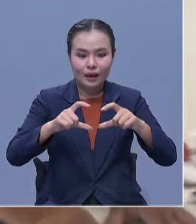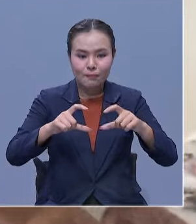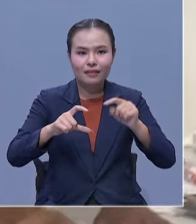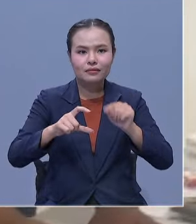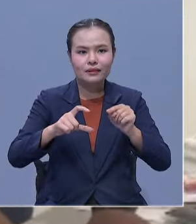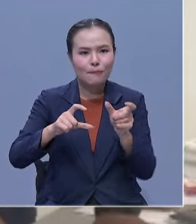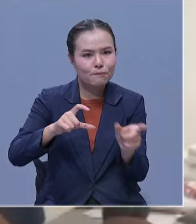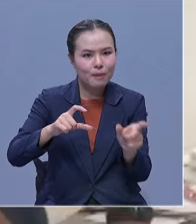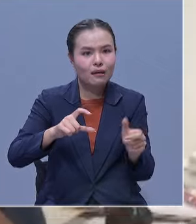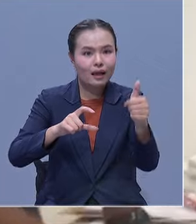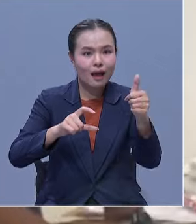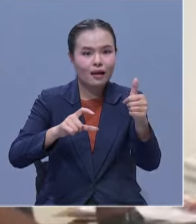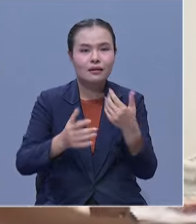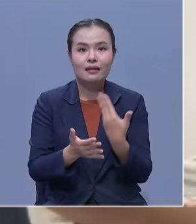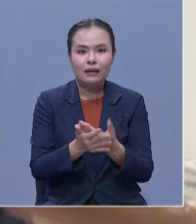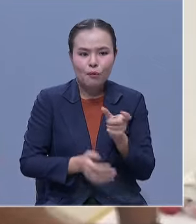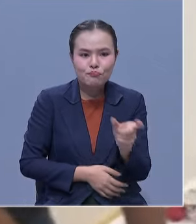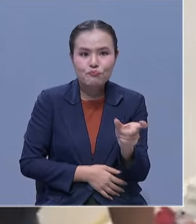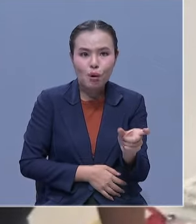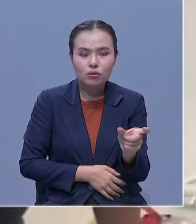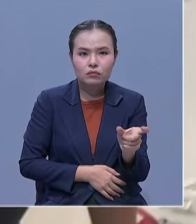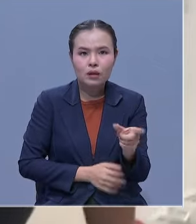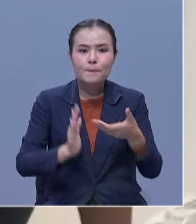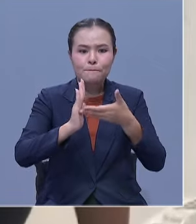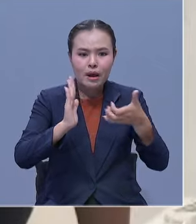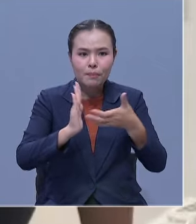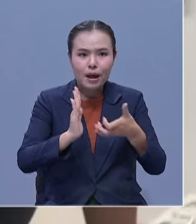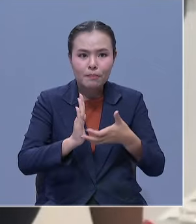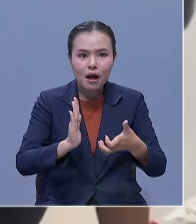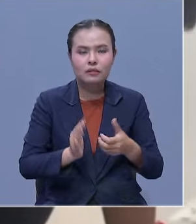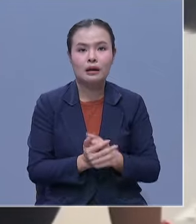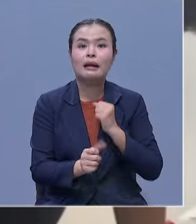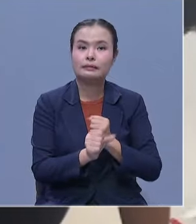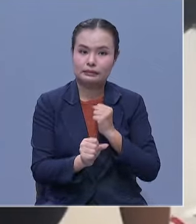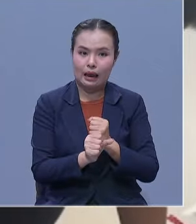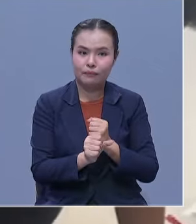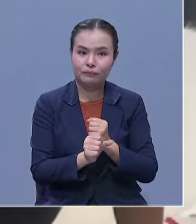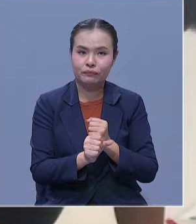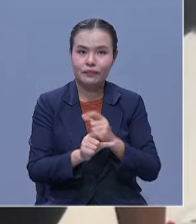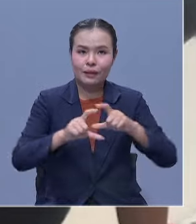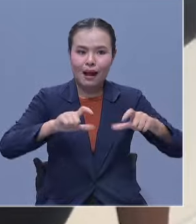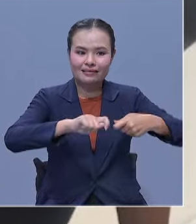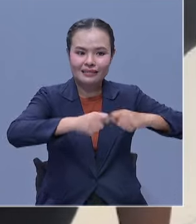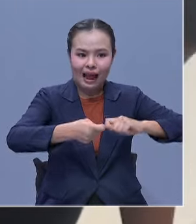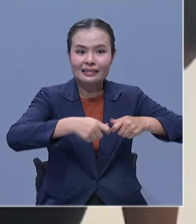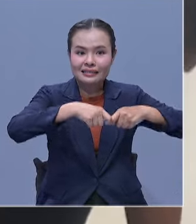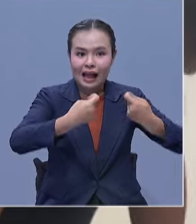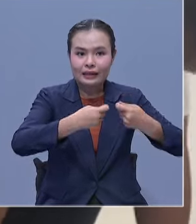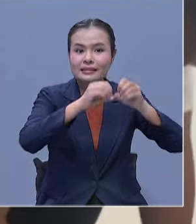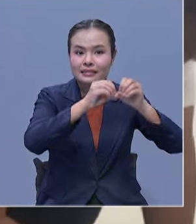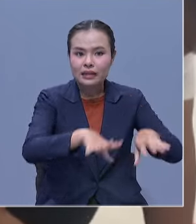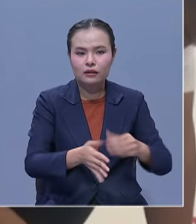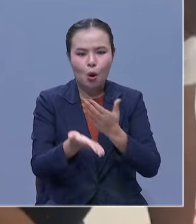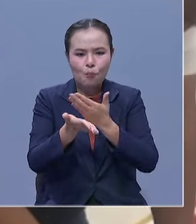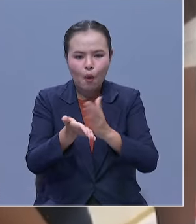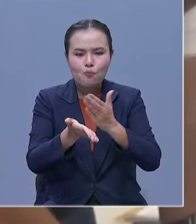ดได้แล้วก็ใช้บัตรกดเงินสดอันนี้แหละไปถอนเงินพอก่อเหตุเสร็จก็เอาบัตรทิ้งโดยจะเลือกลูกค้าที่ส่งชำ